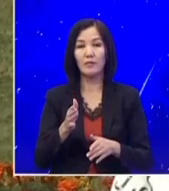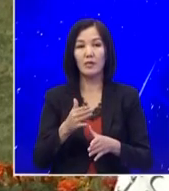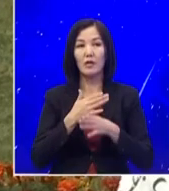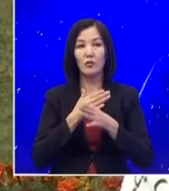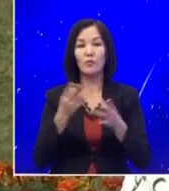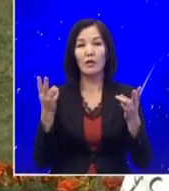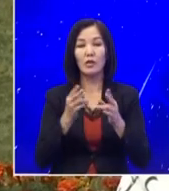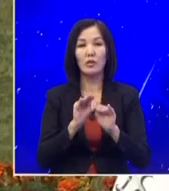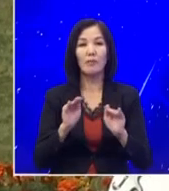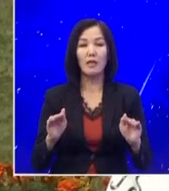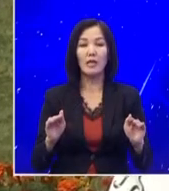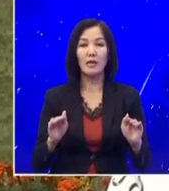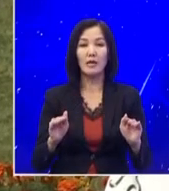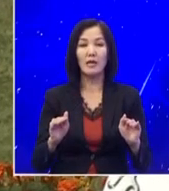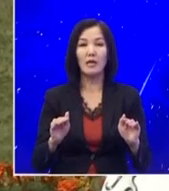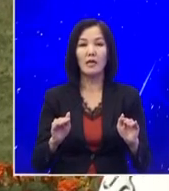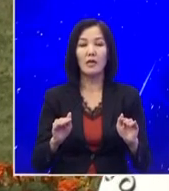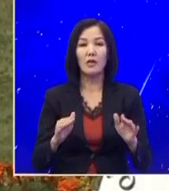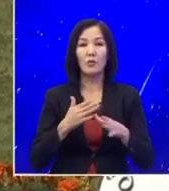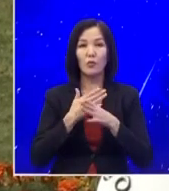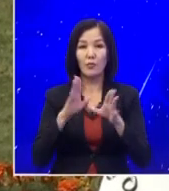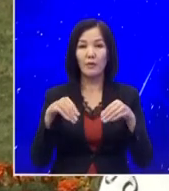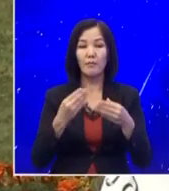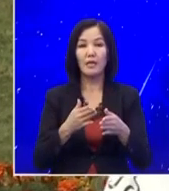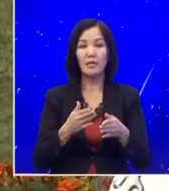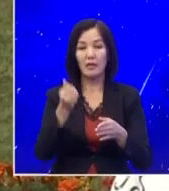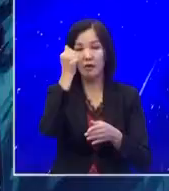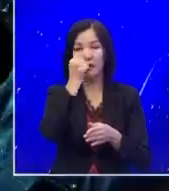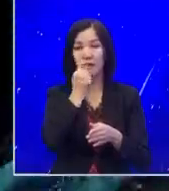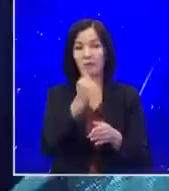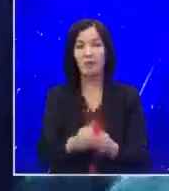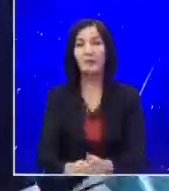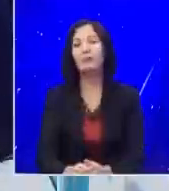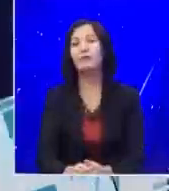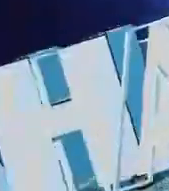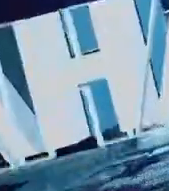қажет балаларға қол ұшын созады. Осы кісілерге рахмет айтқым келеді.